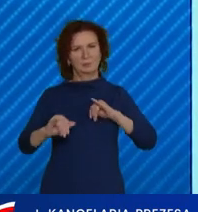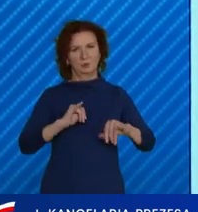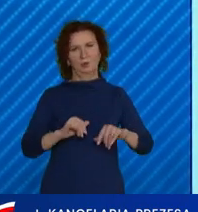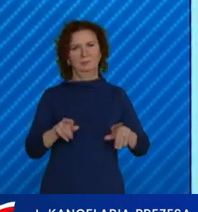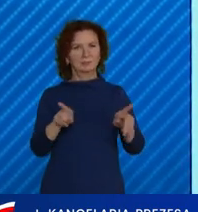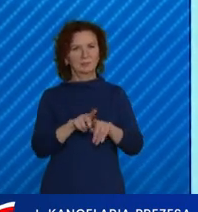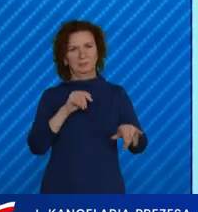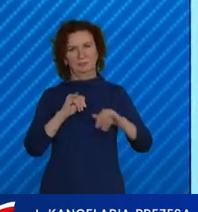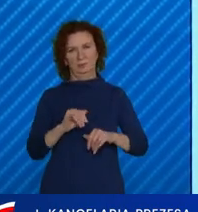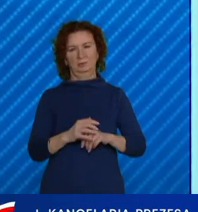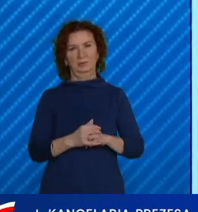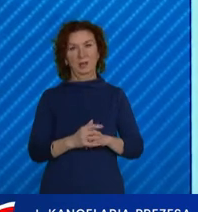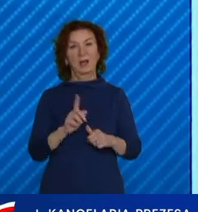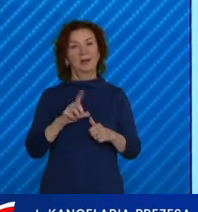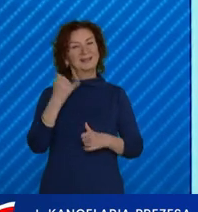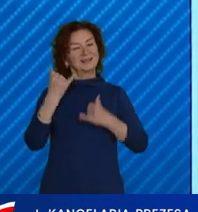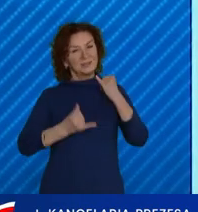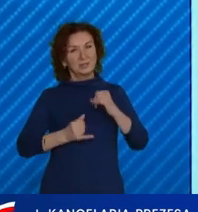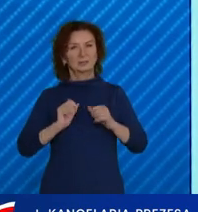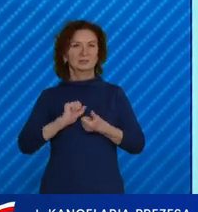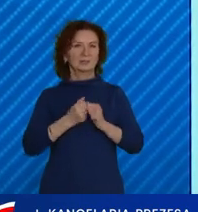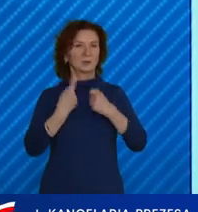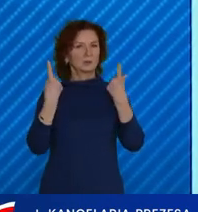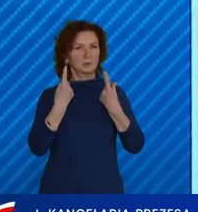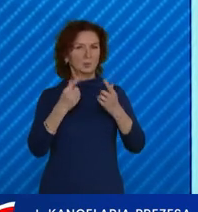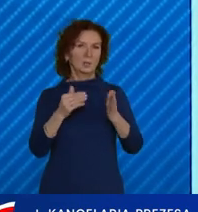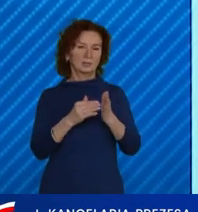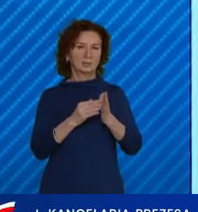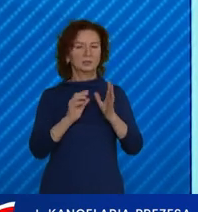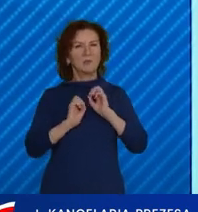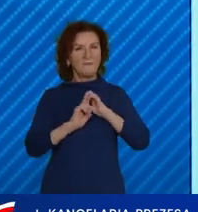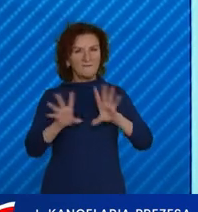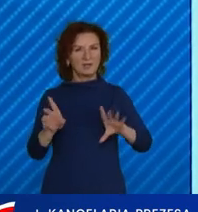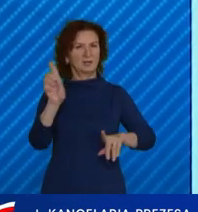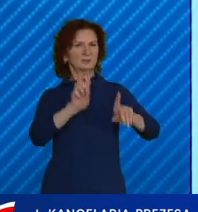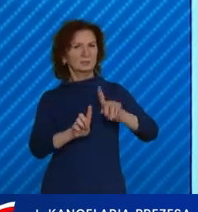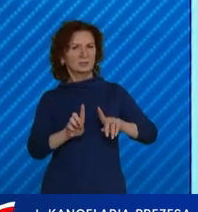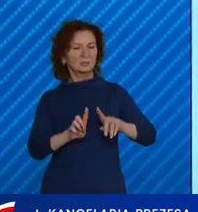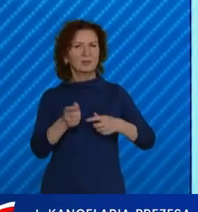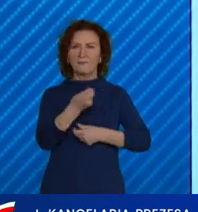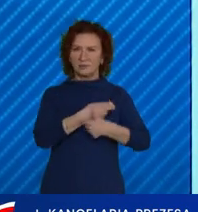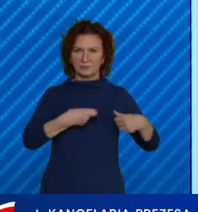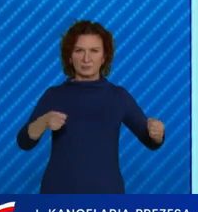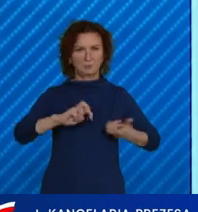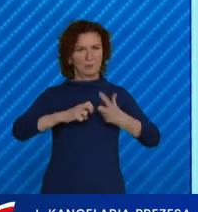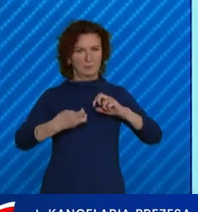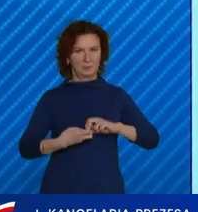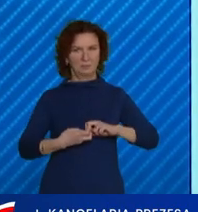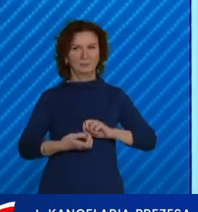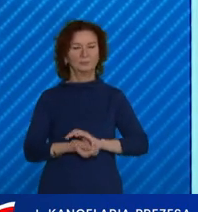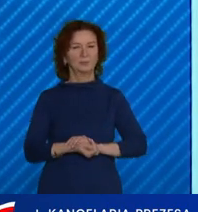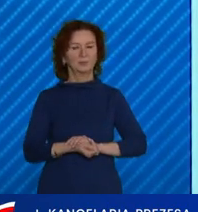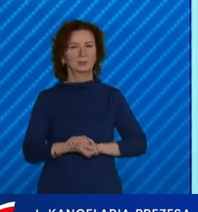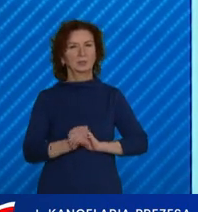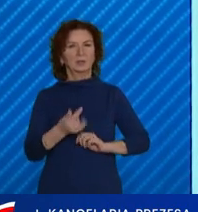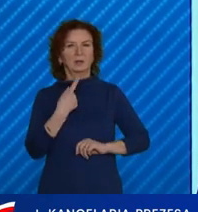rząd. Jeżeli są jakieś sytuacje, które trzeba wyjaśnić, wyjaśniajmy je, rozwiązujmy problemy. Zresztą tak jak